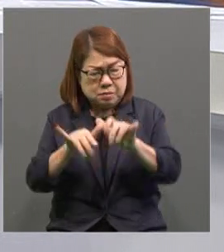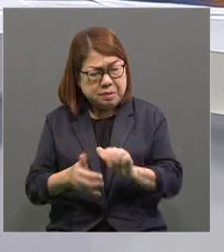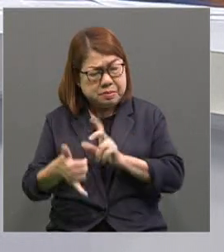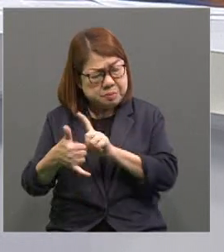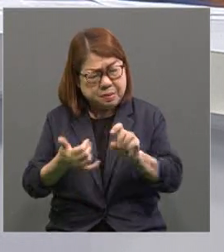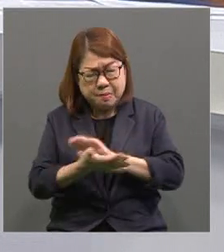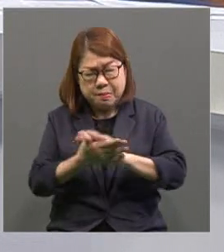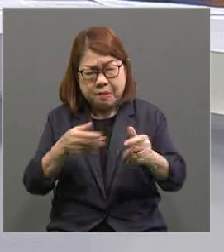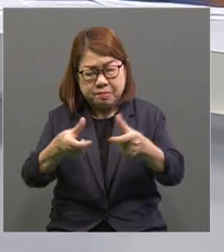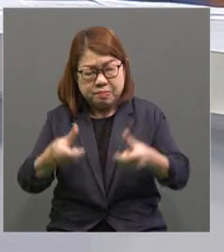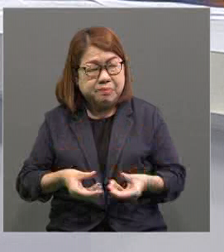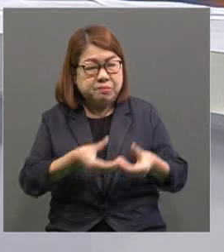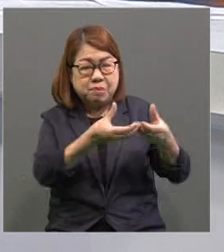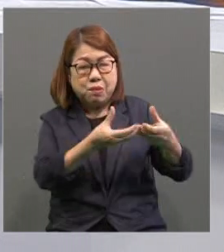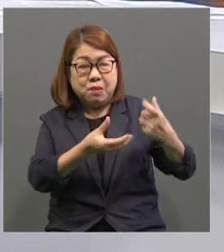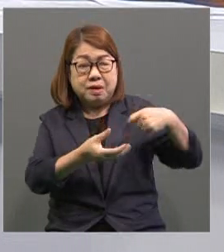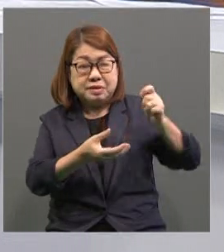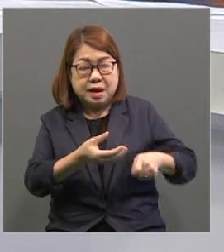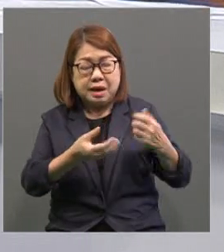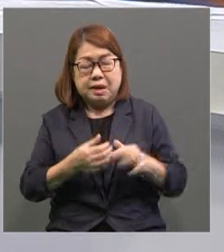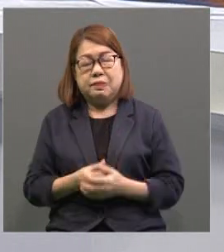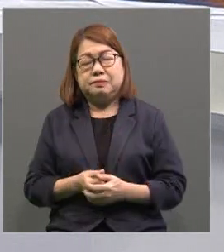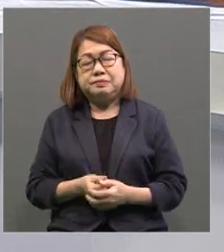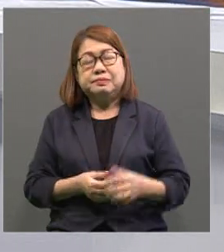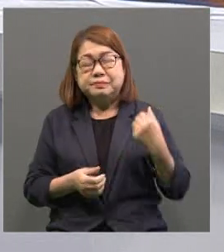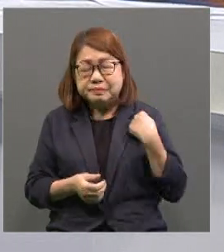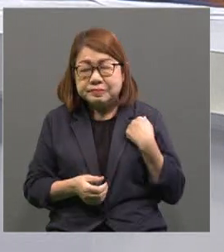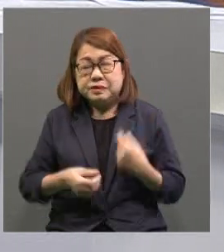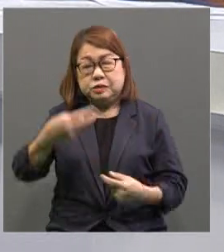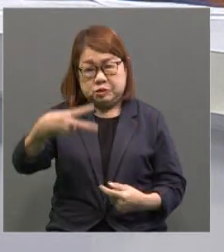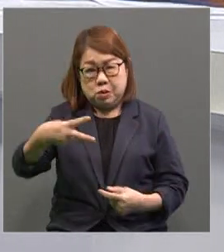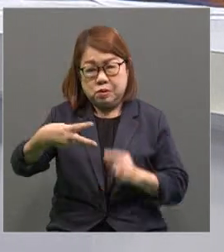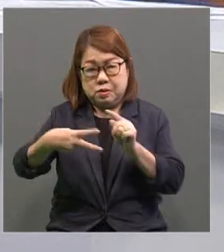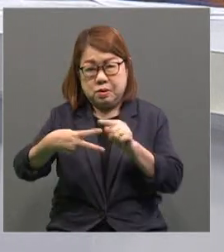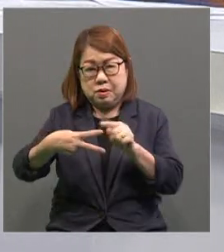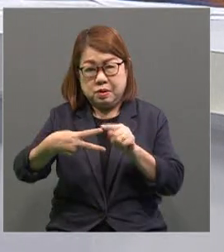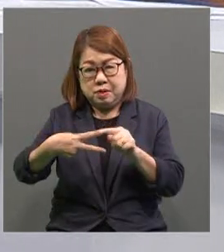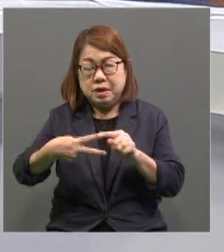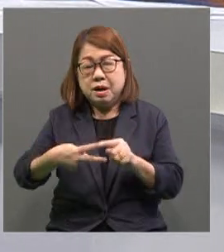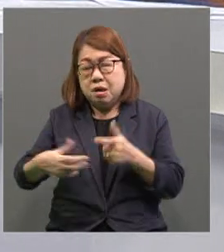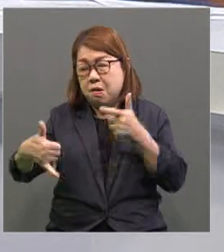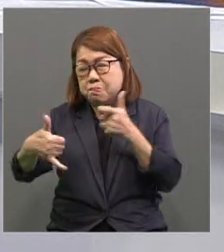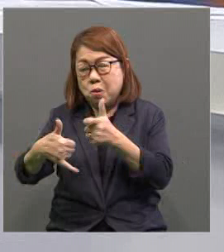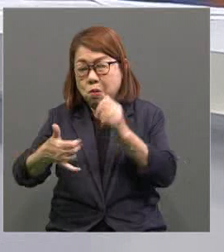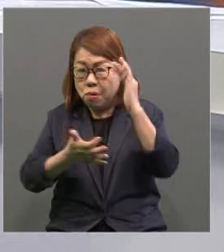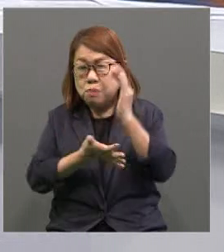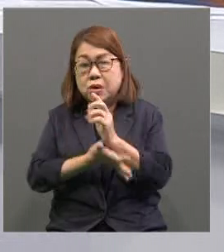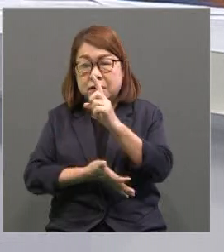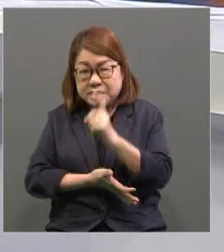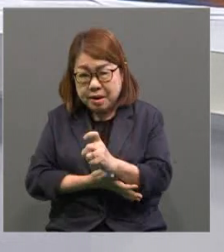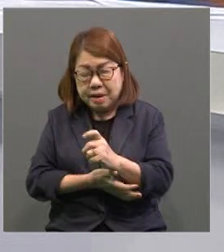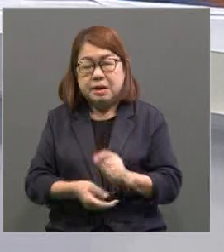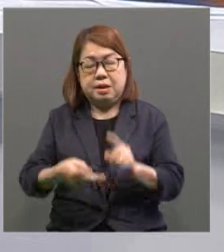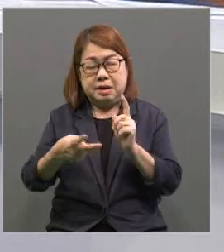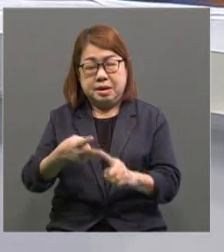ยการนะคะแล้ววันนี้ก็ไปตามนัดนะคะนำสำนวนคดีทั้งคดีของสารวัตรทางหลวงเป็นคดียิงสารวัตรทางหลวงแล้วก็คดีที่